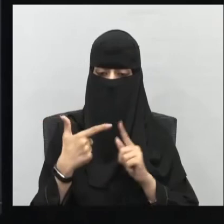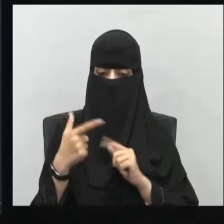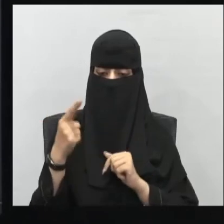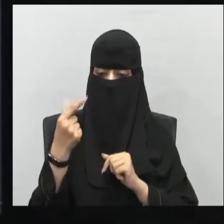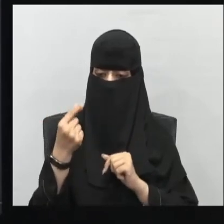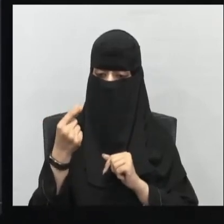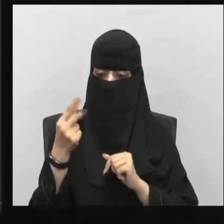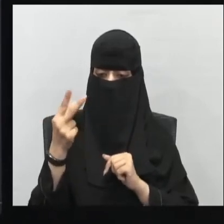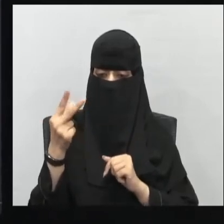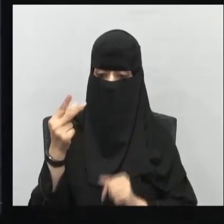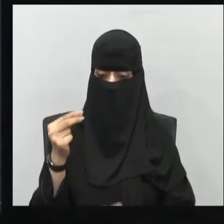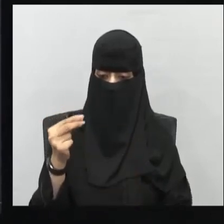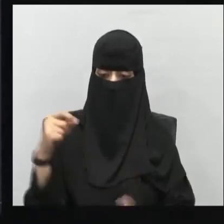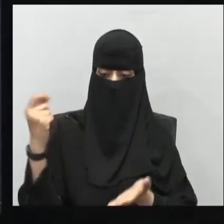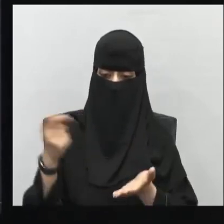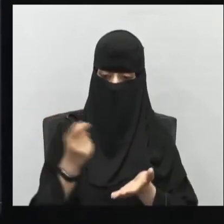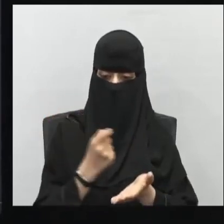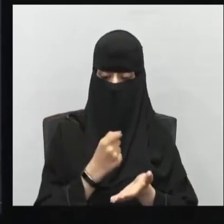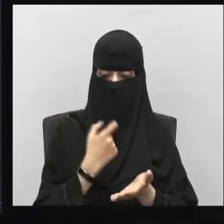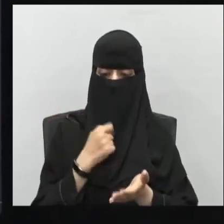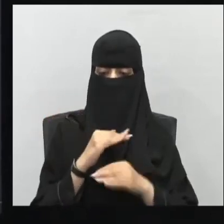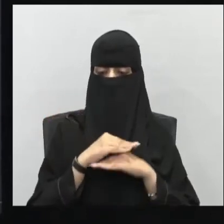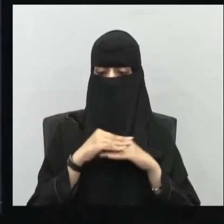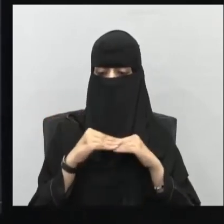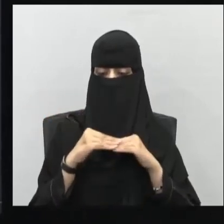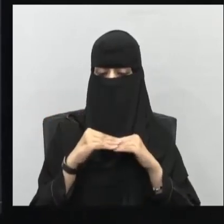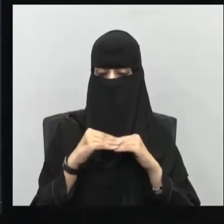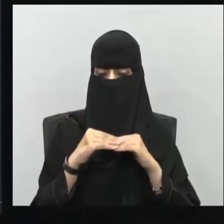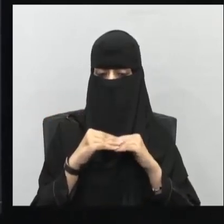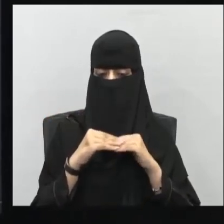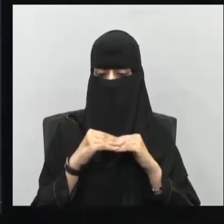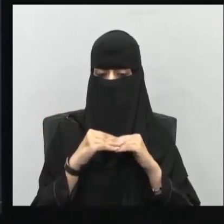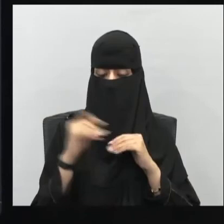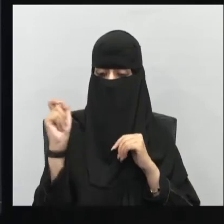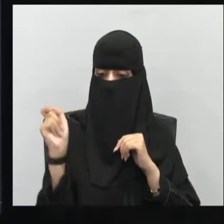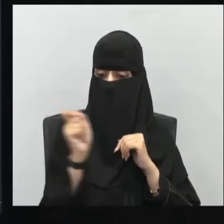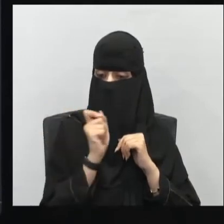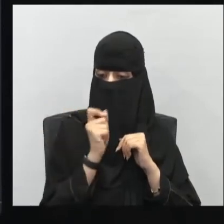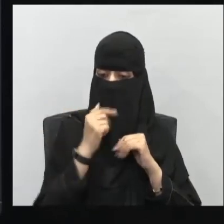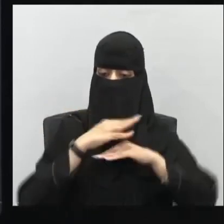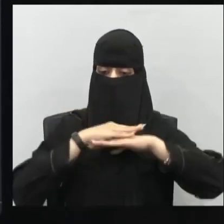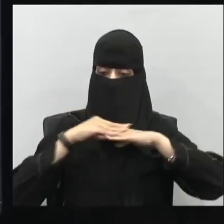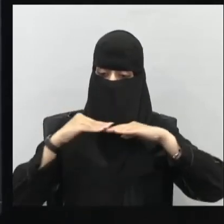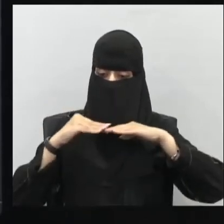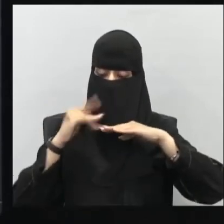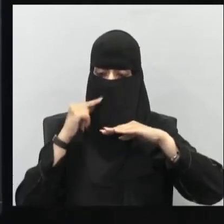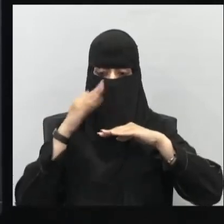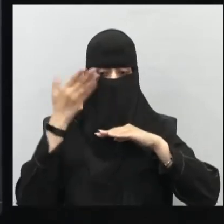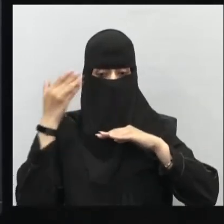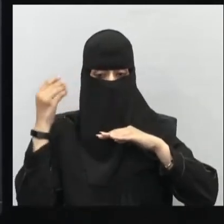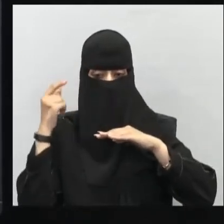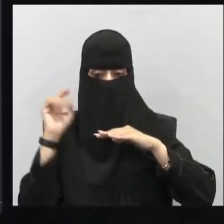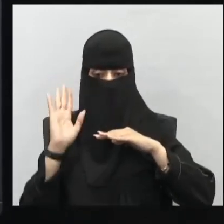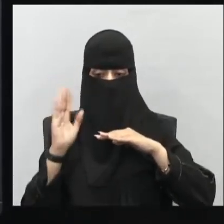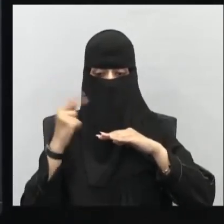أضع القلم بين السبابة والإبهام، أمسكه بطريقة صحيحة، أكتب الجملة على السطر. لا أنسى يا